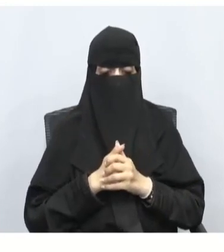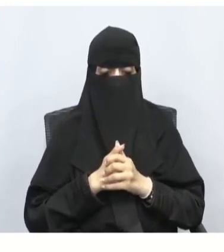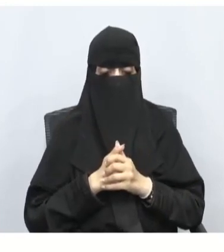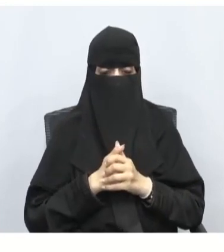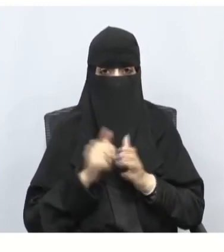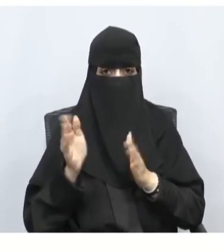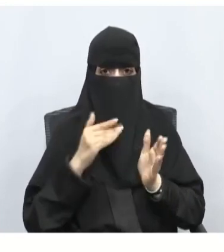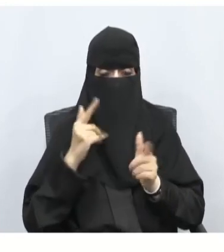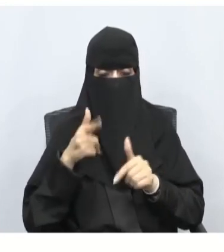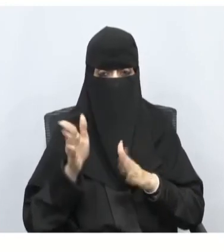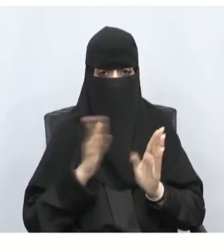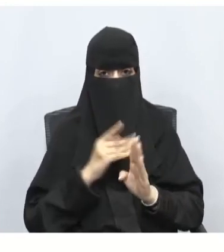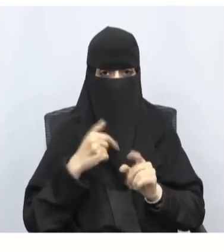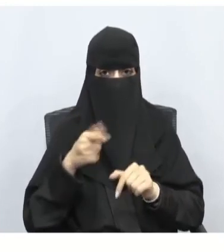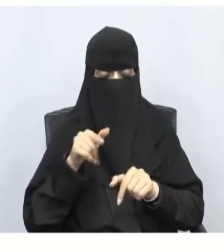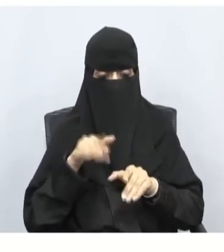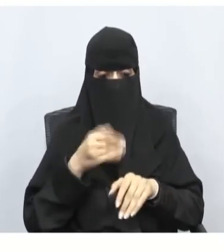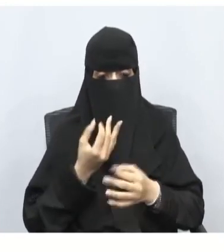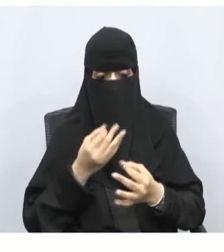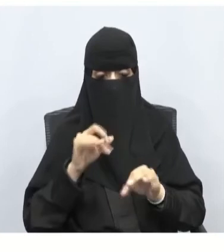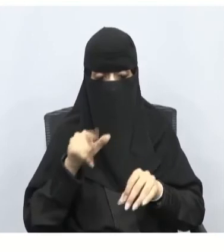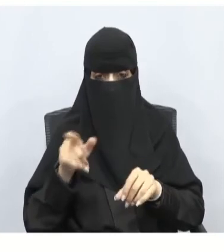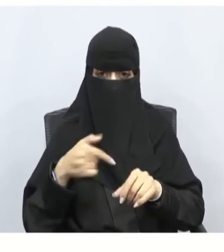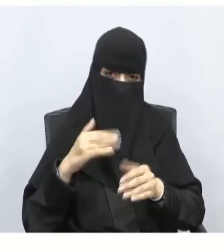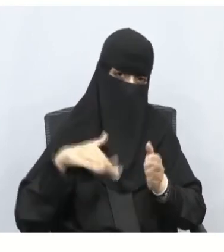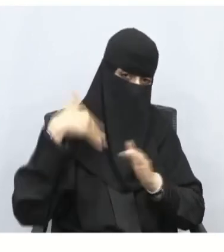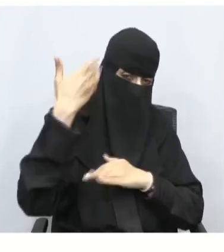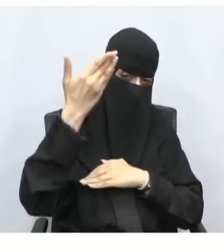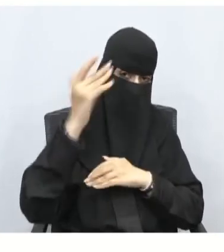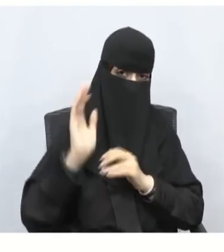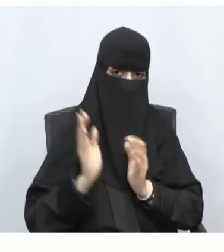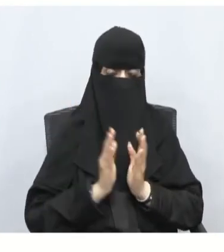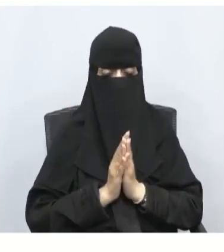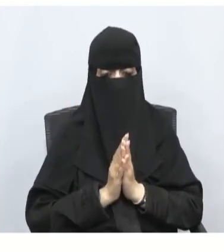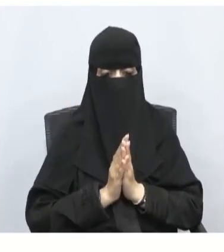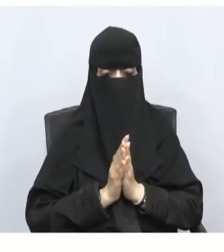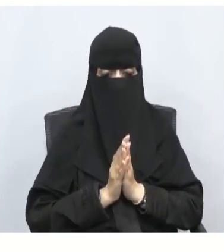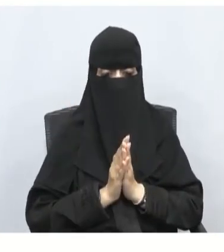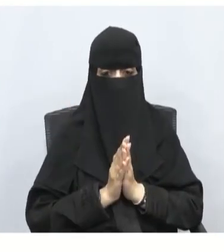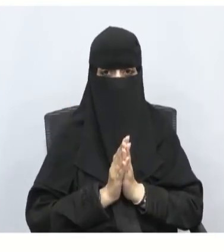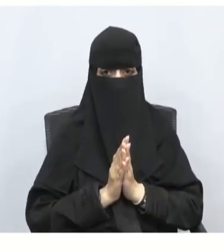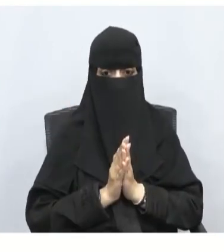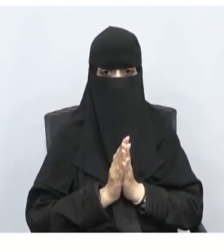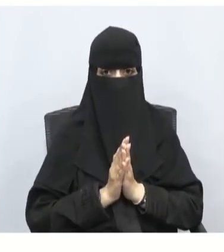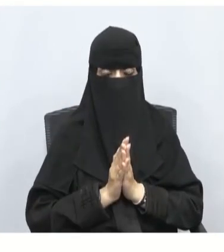الموجات وانعكاس الصوت. هذه جميعا سوف نتعرف عليها في الحصص القادمة.